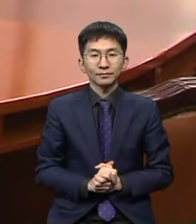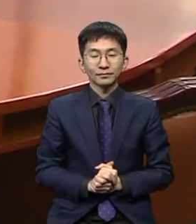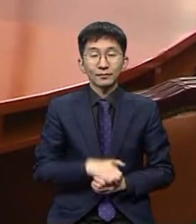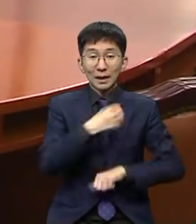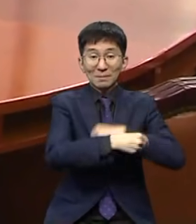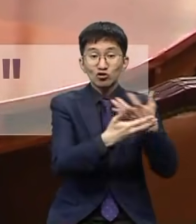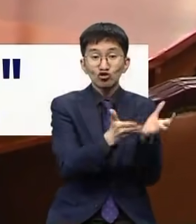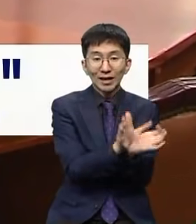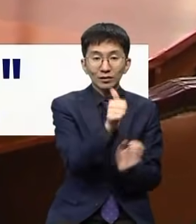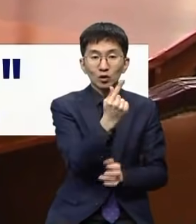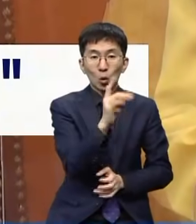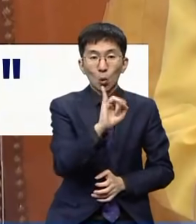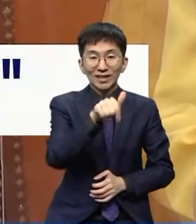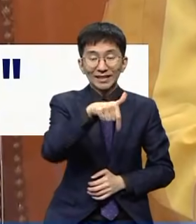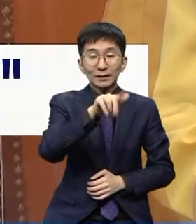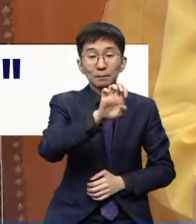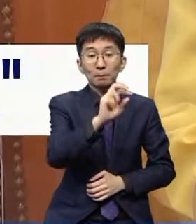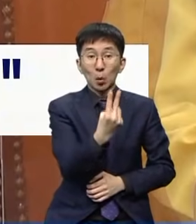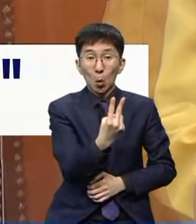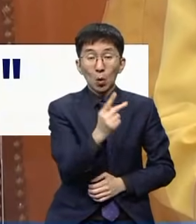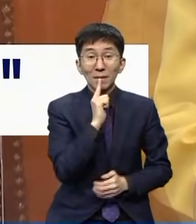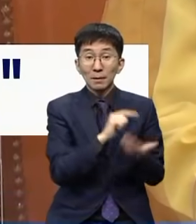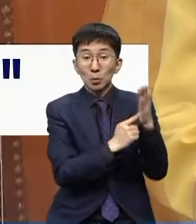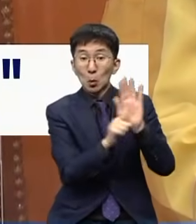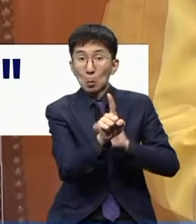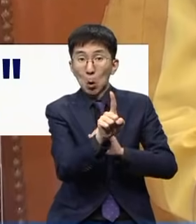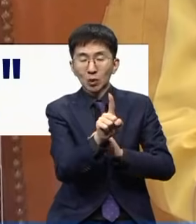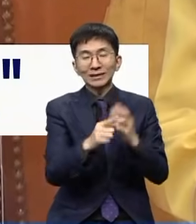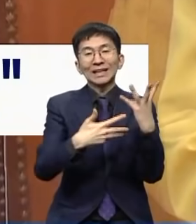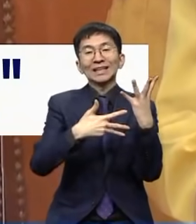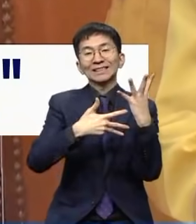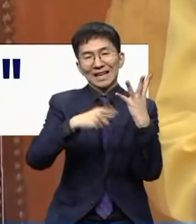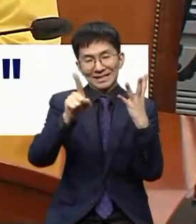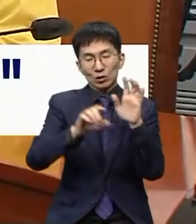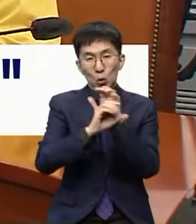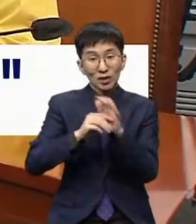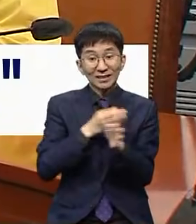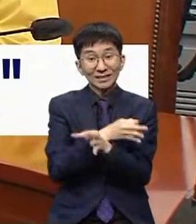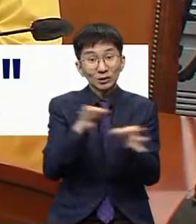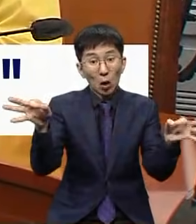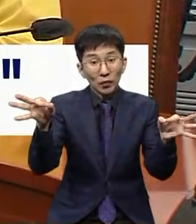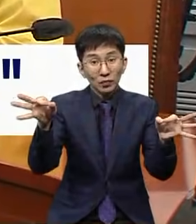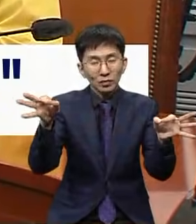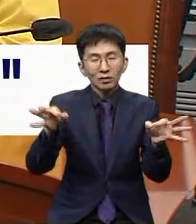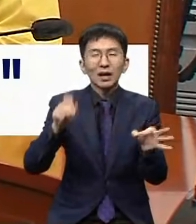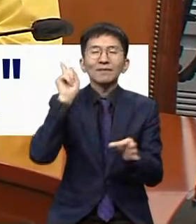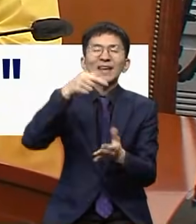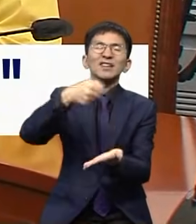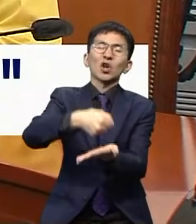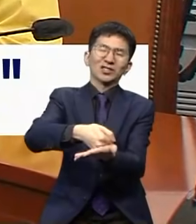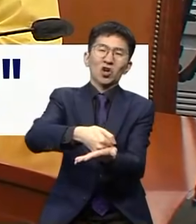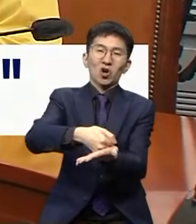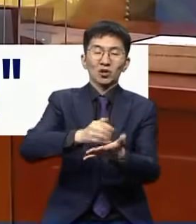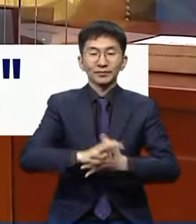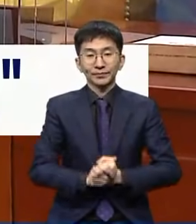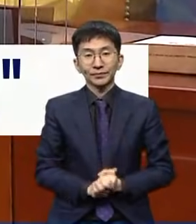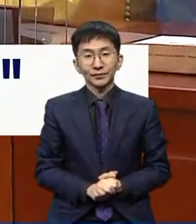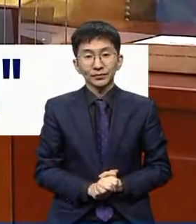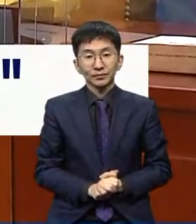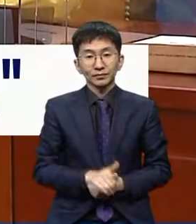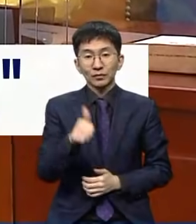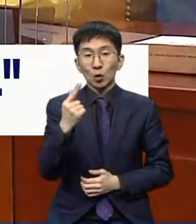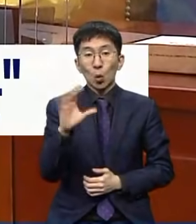민주당 홍익표 정책위의장은 4차 재난지원금 규모와 대상이 내일 결론 날 거라고 밝혔습니다. 어제